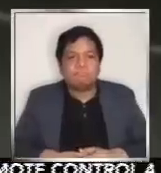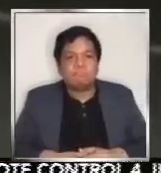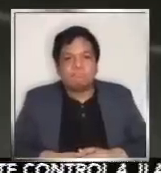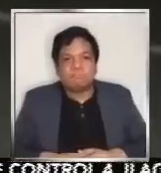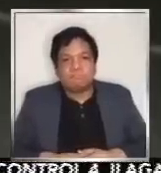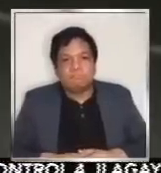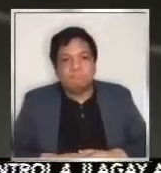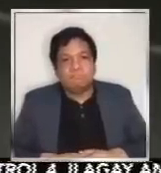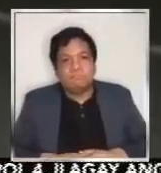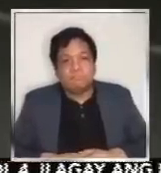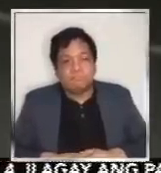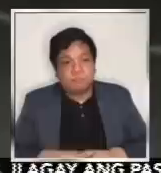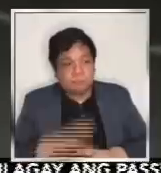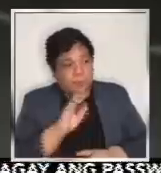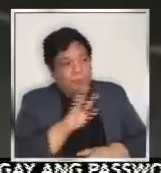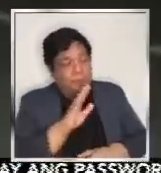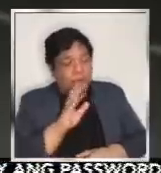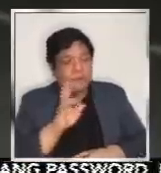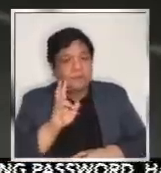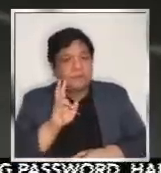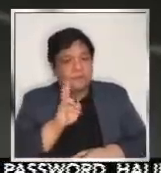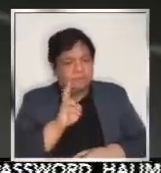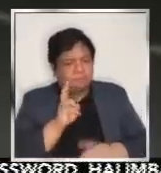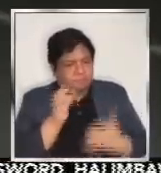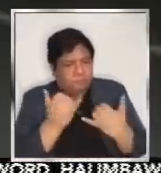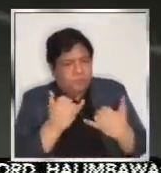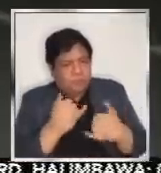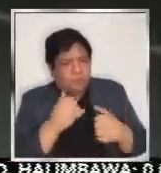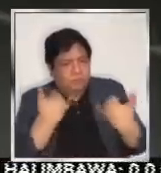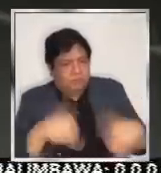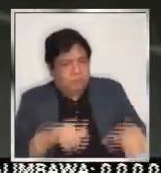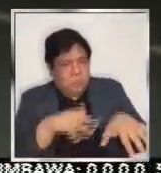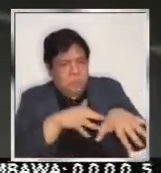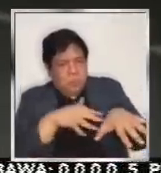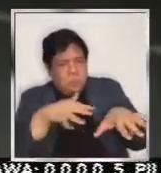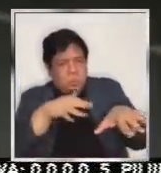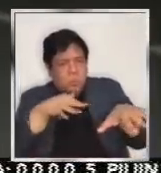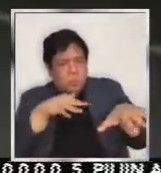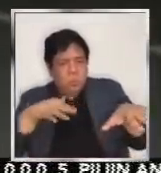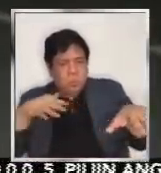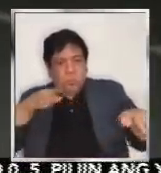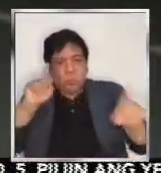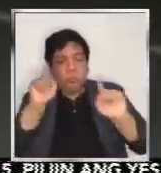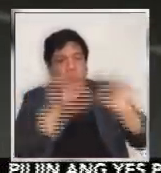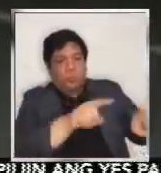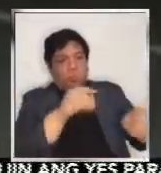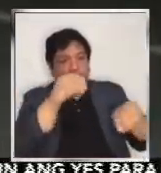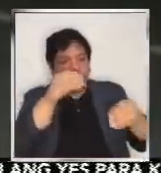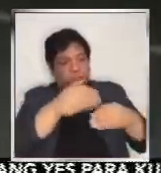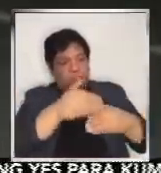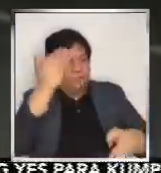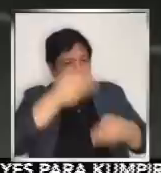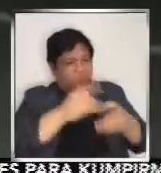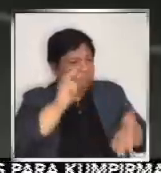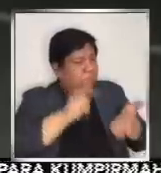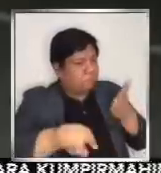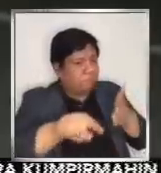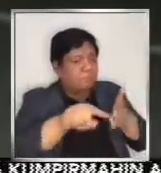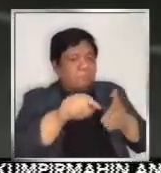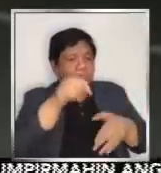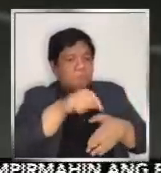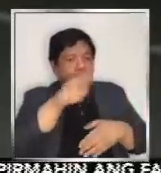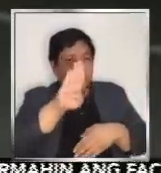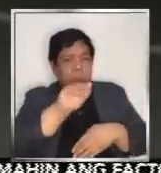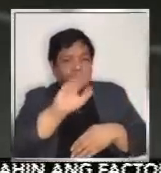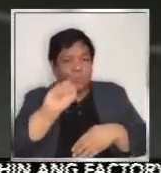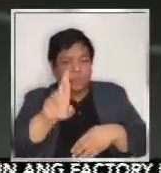Vicky, sa mga oras na ito ay mahaba pa rin yung pila ng mga sasakyan papasok nga dito sa checkpoint sa Bacoor. Gayunpaman, kung ikukumpara natin ito